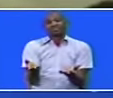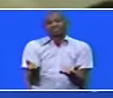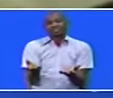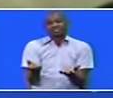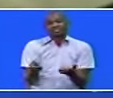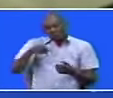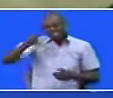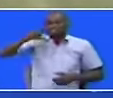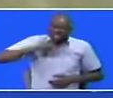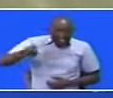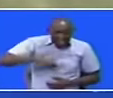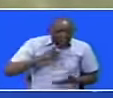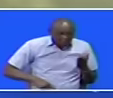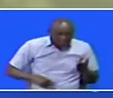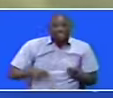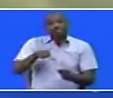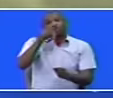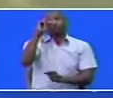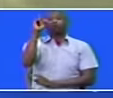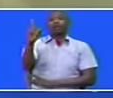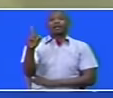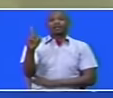Sasa msituambie, choice ni moja.